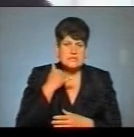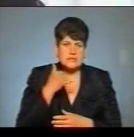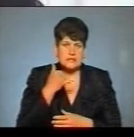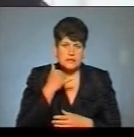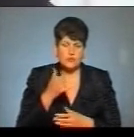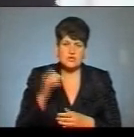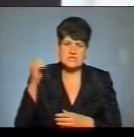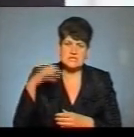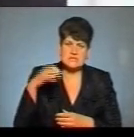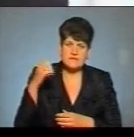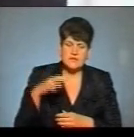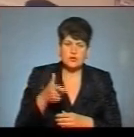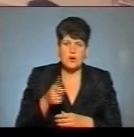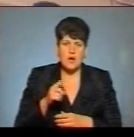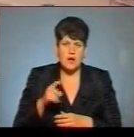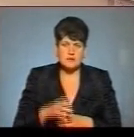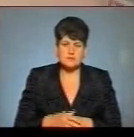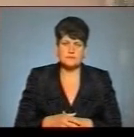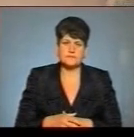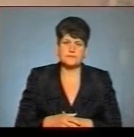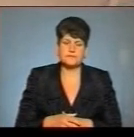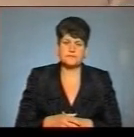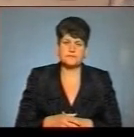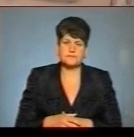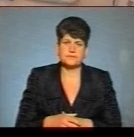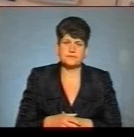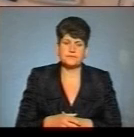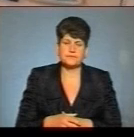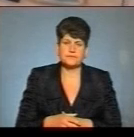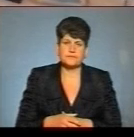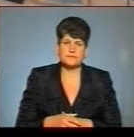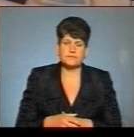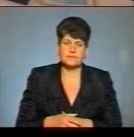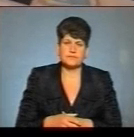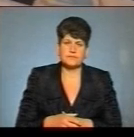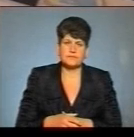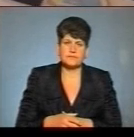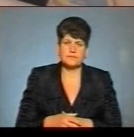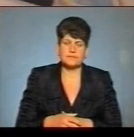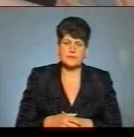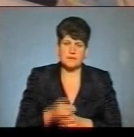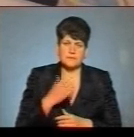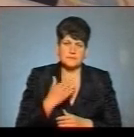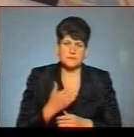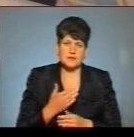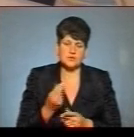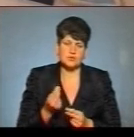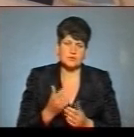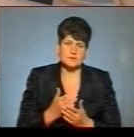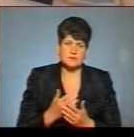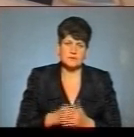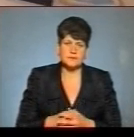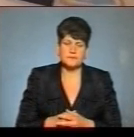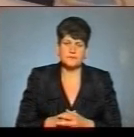за світло, за газ. 681 гривня. Ви гривні не маєте? Дві